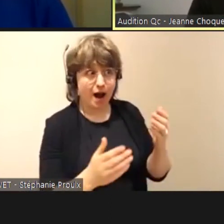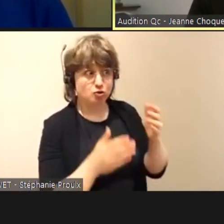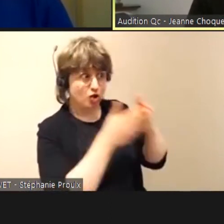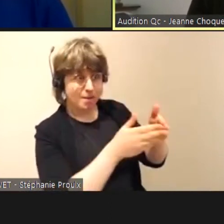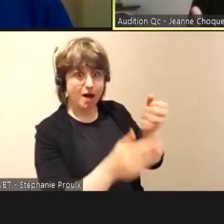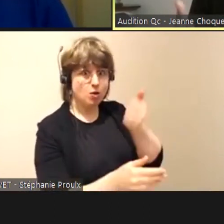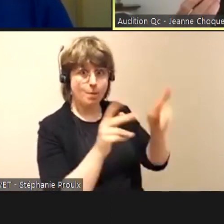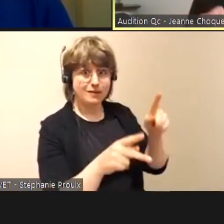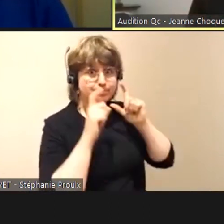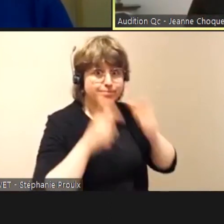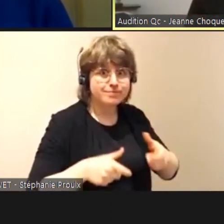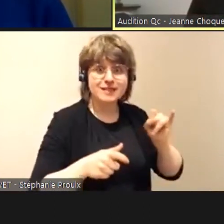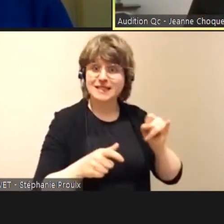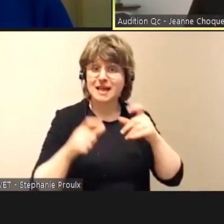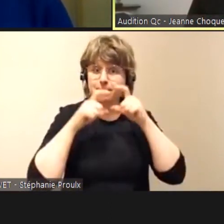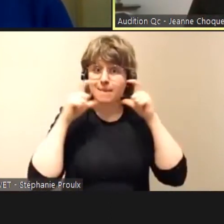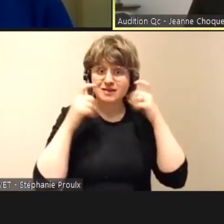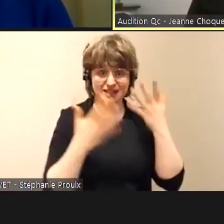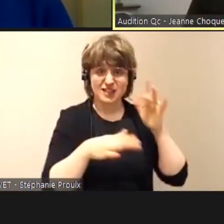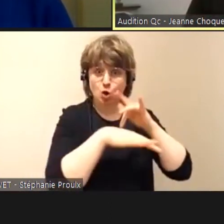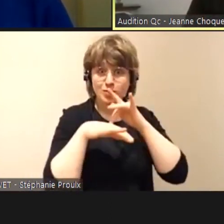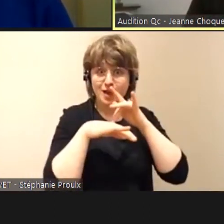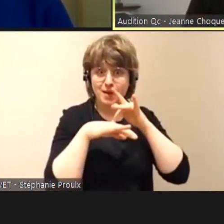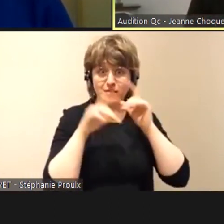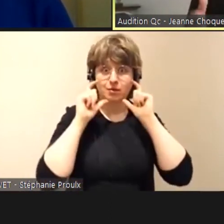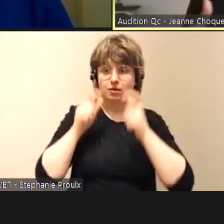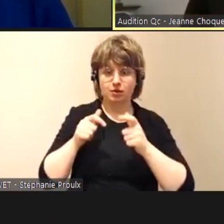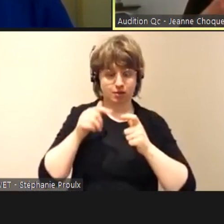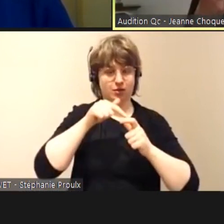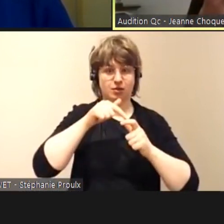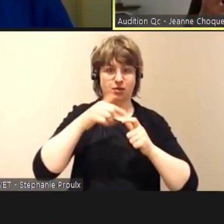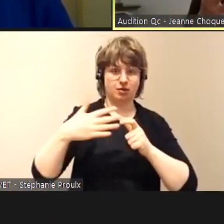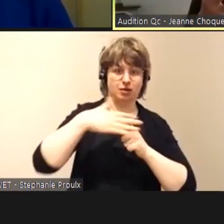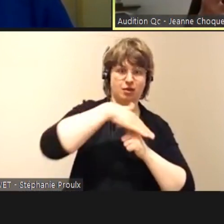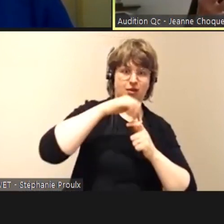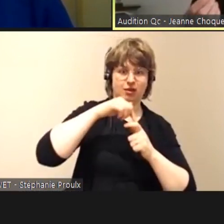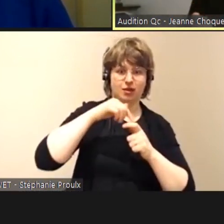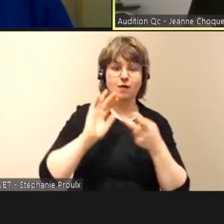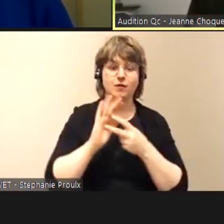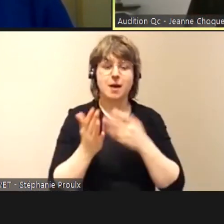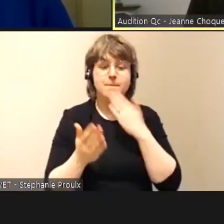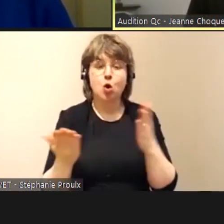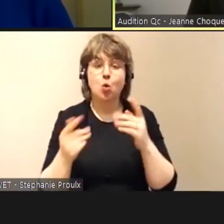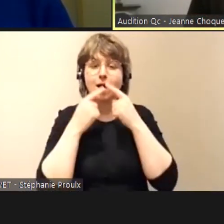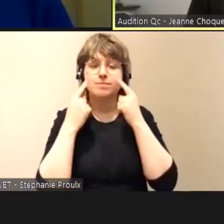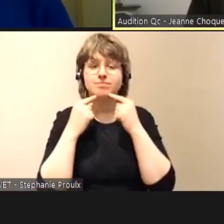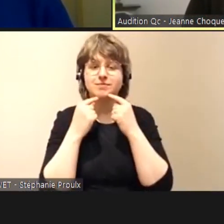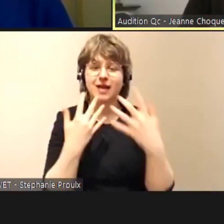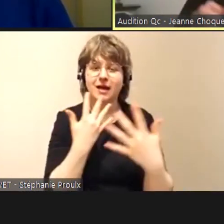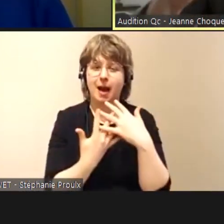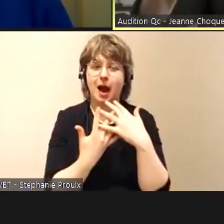le masque est contaminé, la personne peut se contaminer. C'est certain que l'idéal, c'est un masque à fenêtre transparente. On a